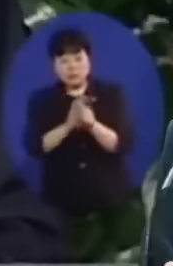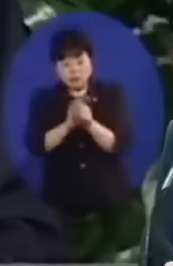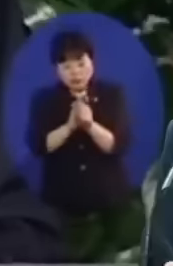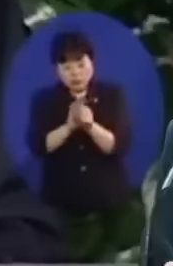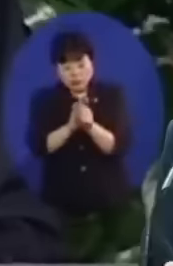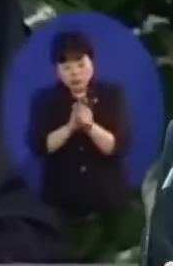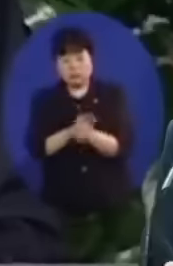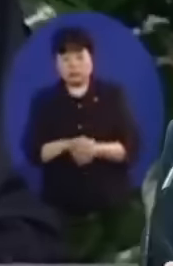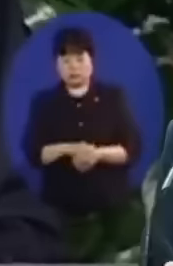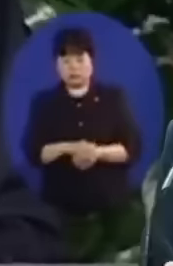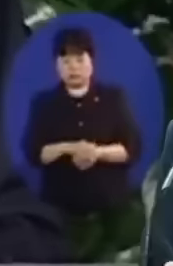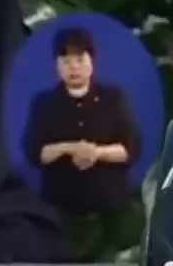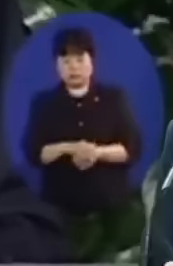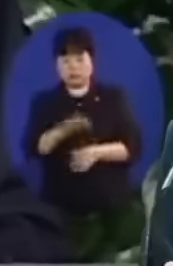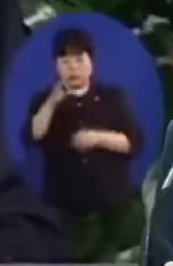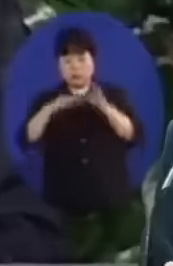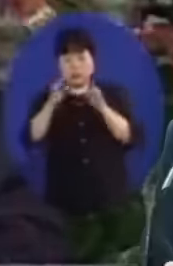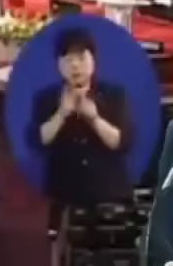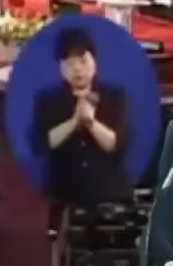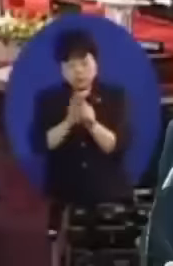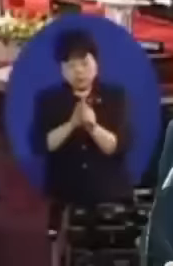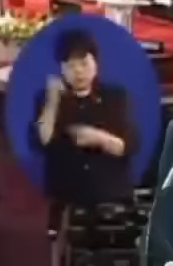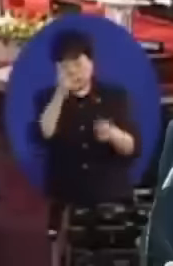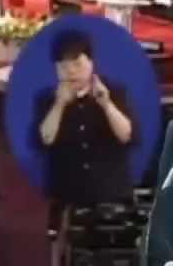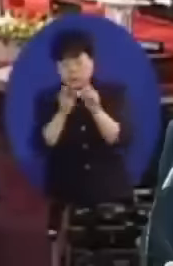포도주로 씻었습니다.